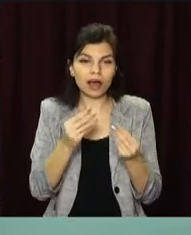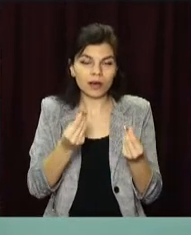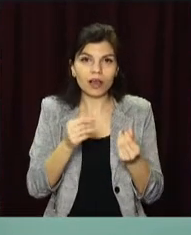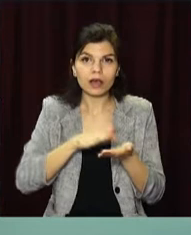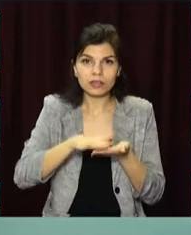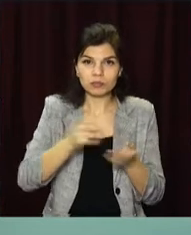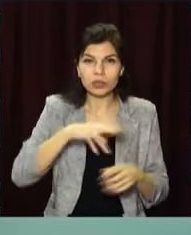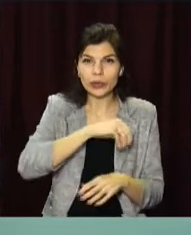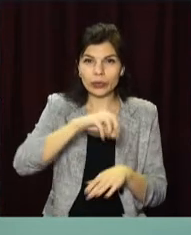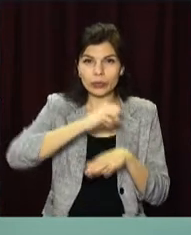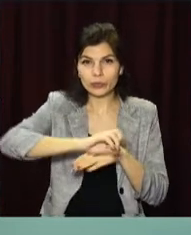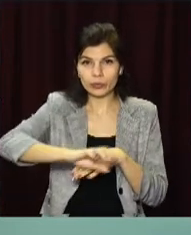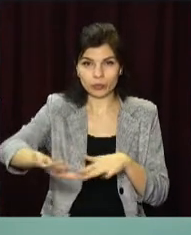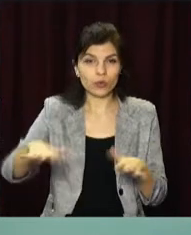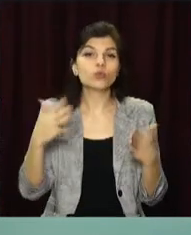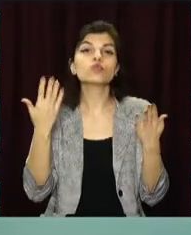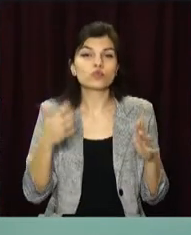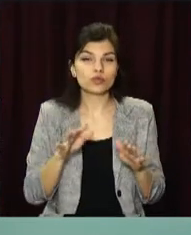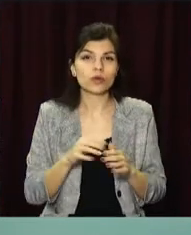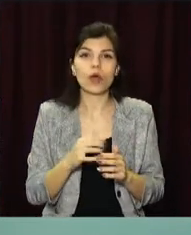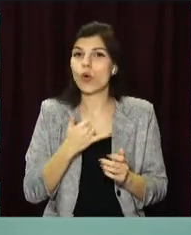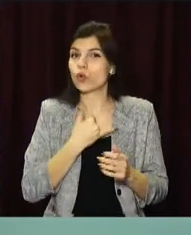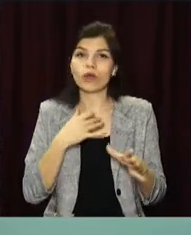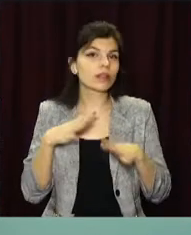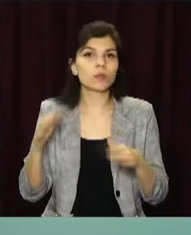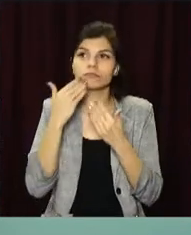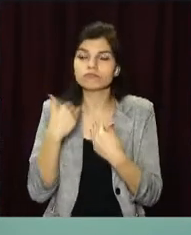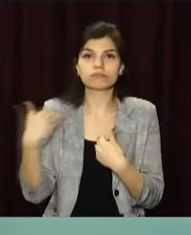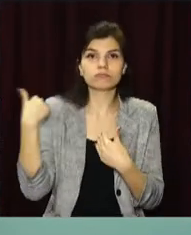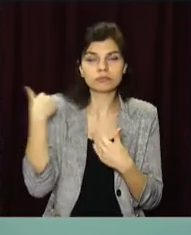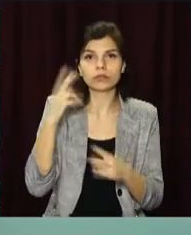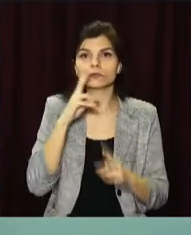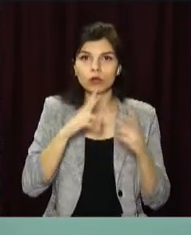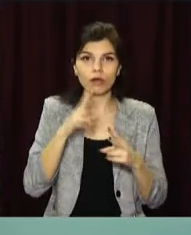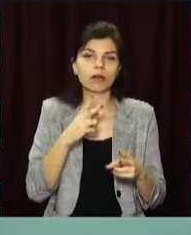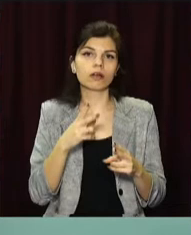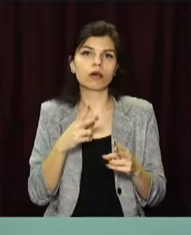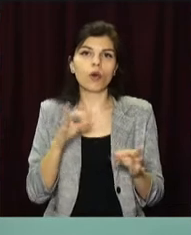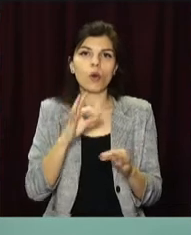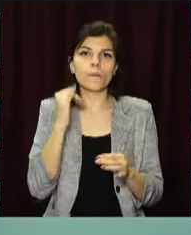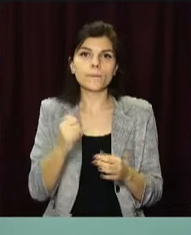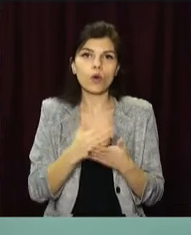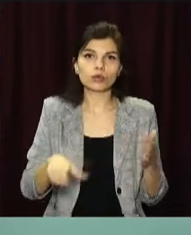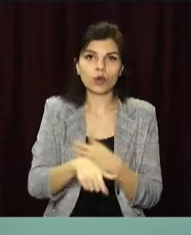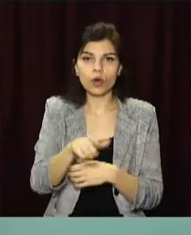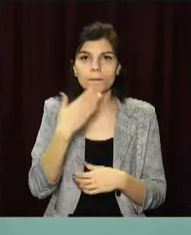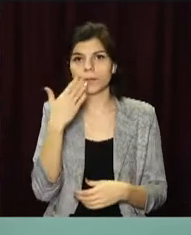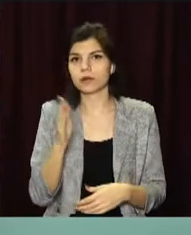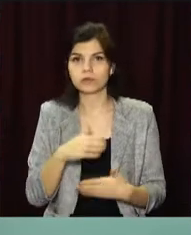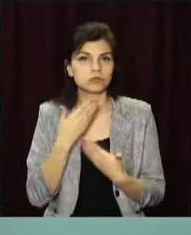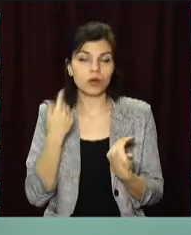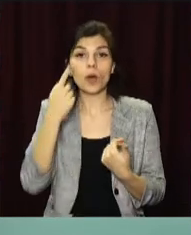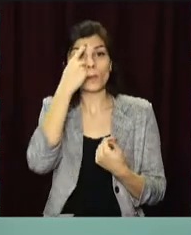противожеледними засобами оброблено. І у нас не було звернень таких критичних щодо плохого стану